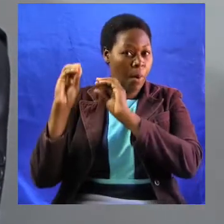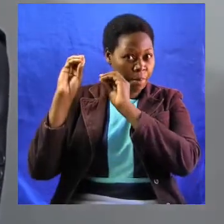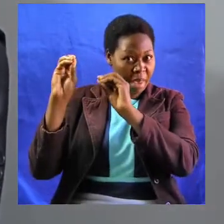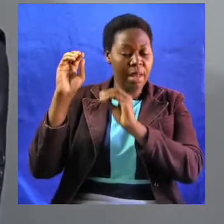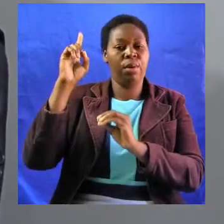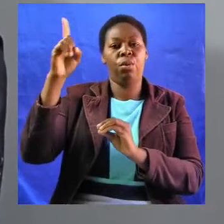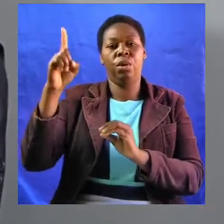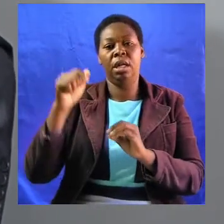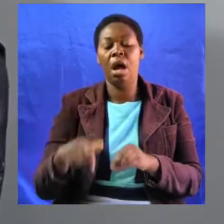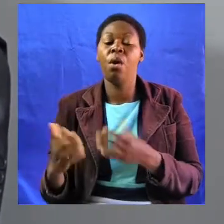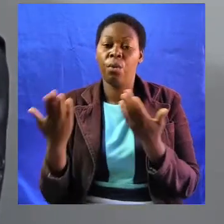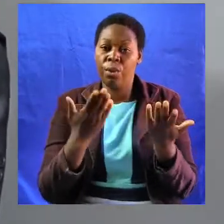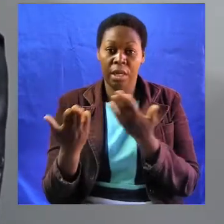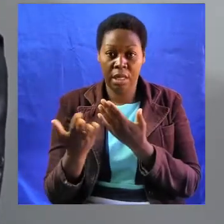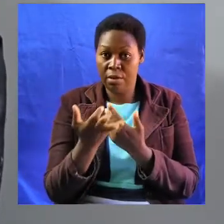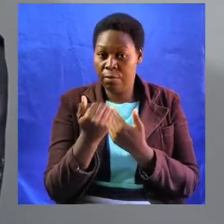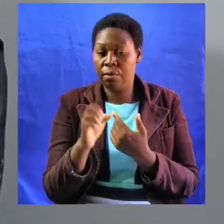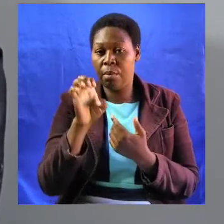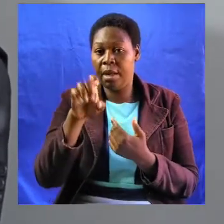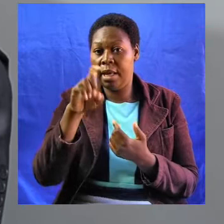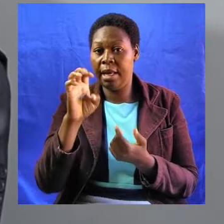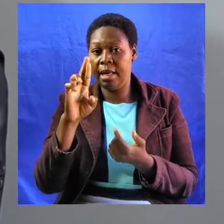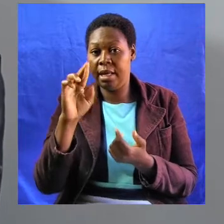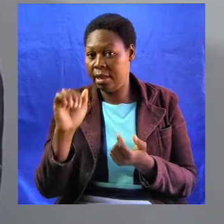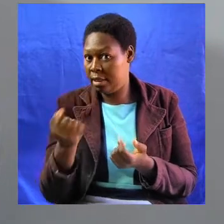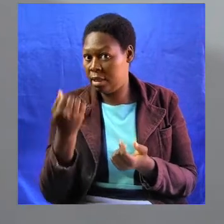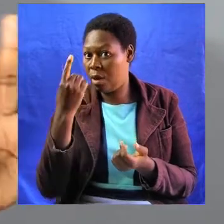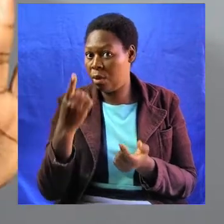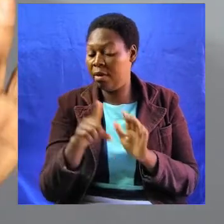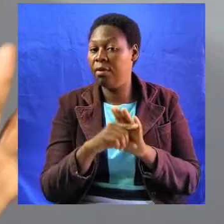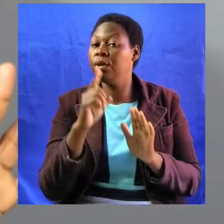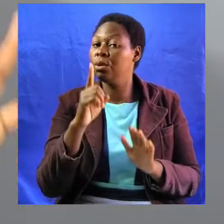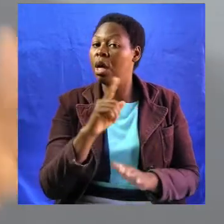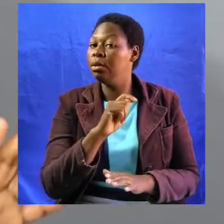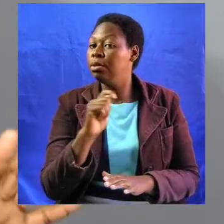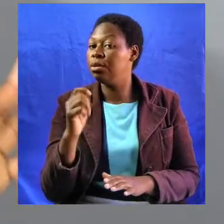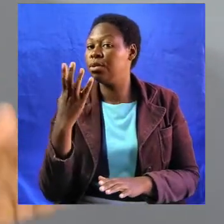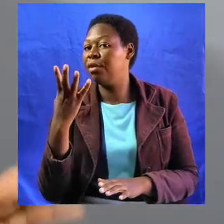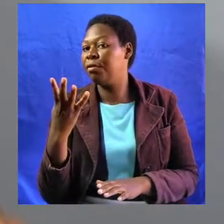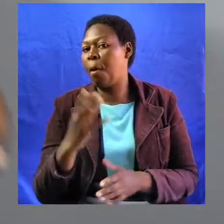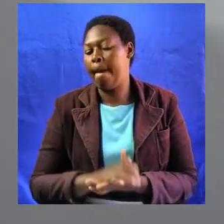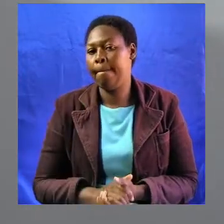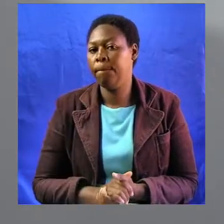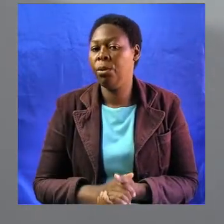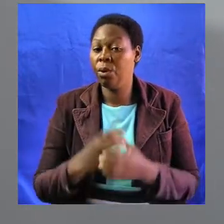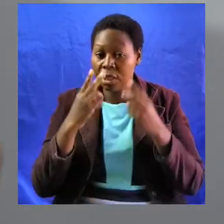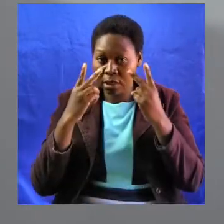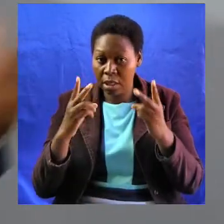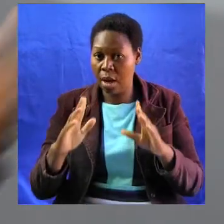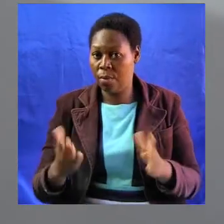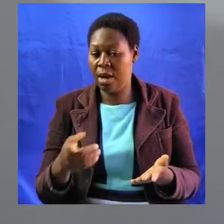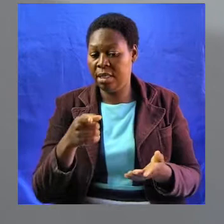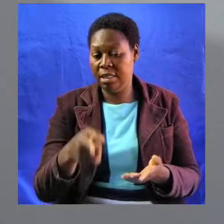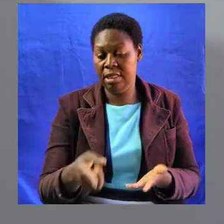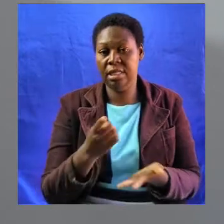1. Tozoitaura tambonzwa kambo verse ya 1 to 4 muone zvakabva zvaitwa na Cyrus paakaona kuti Mwari vakanga